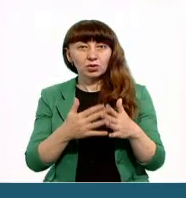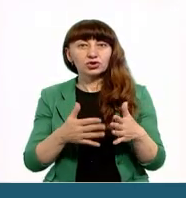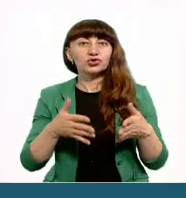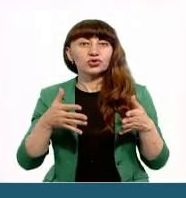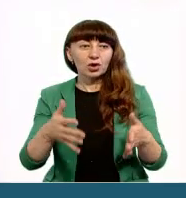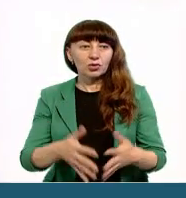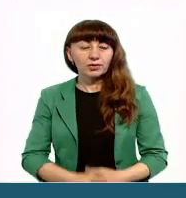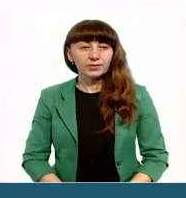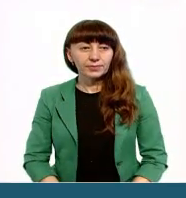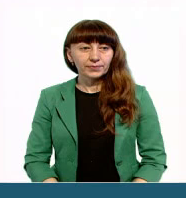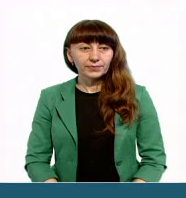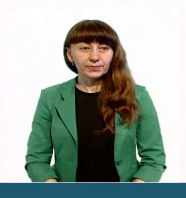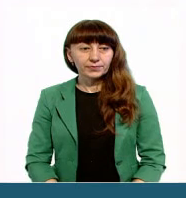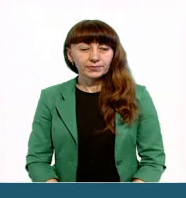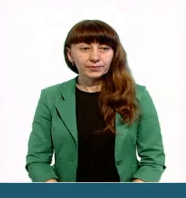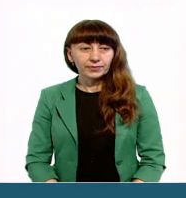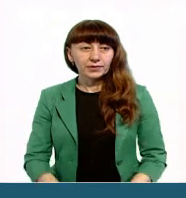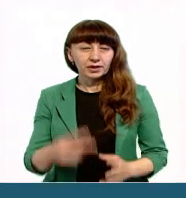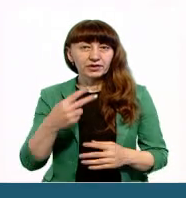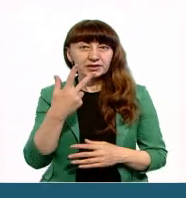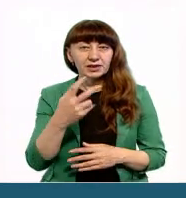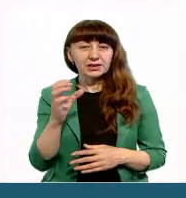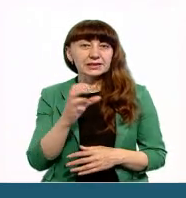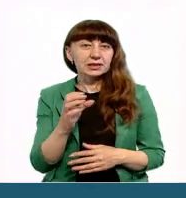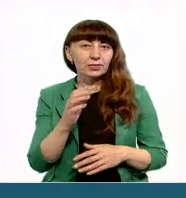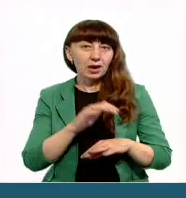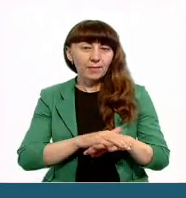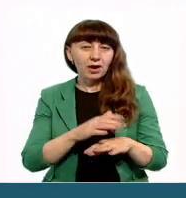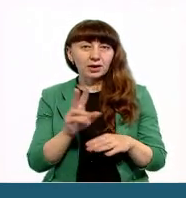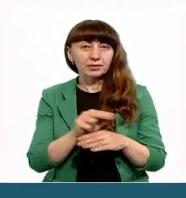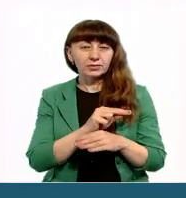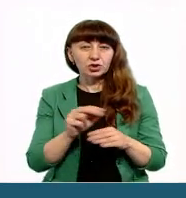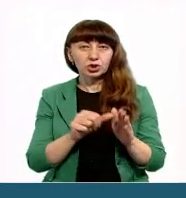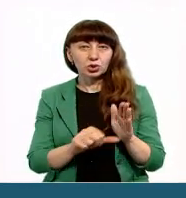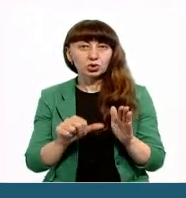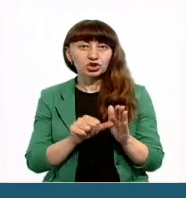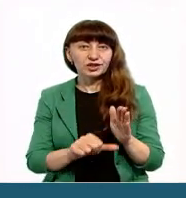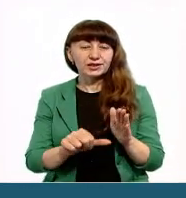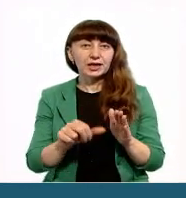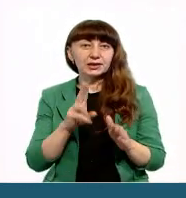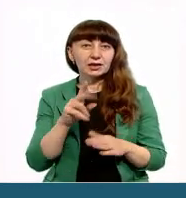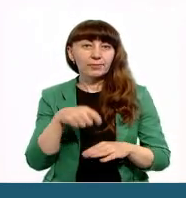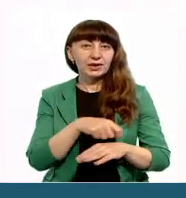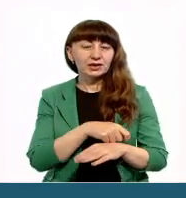По состоянию на 23 сентября отремонтировано 660 километров автодорог местного